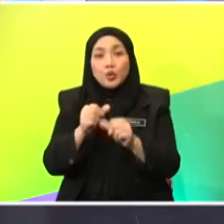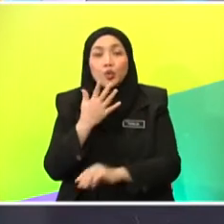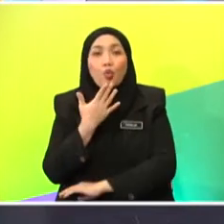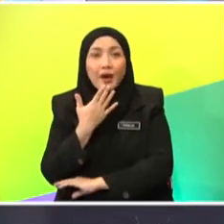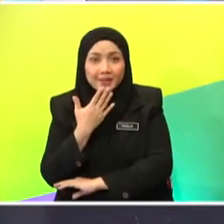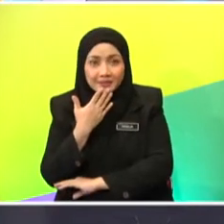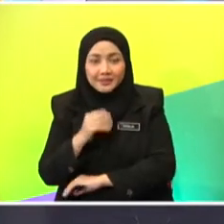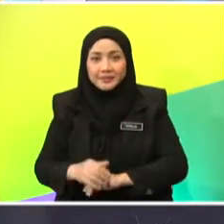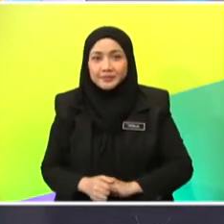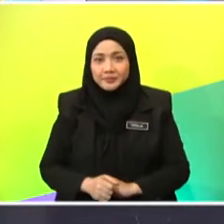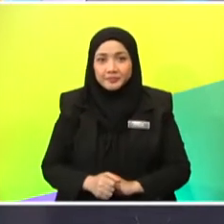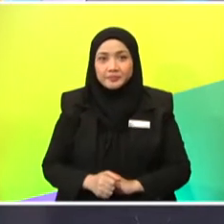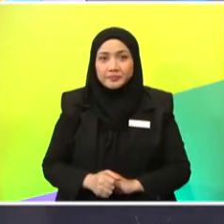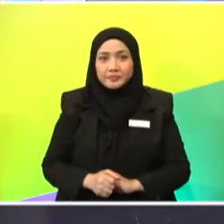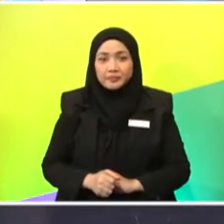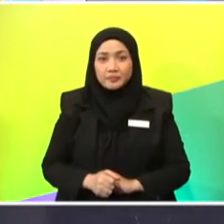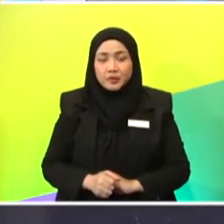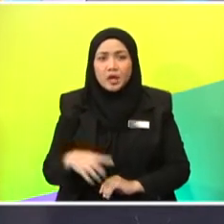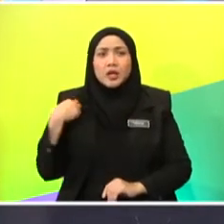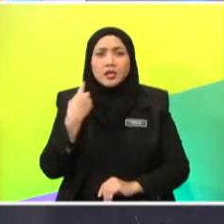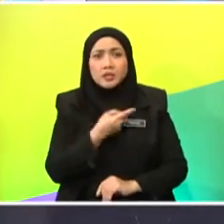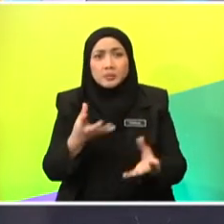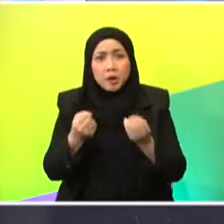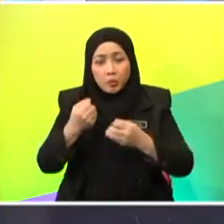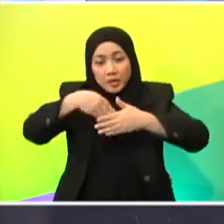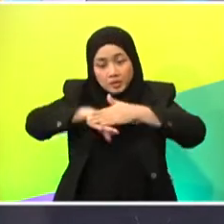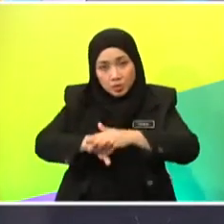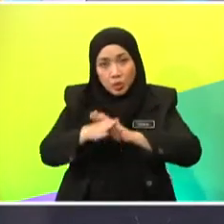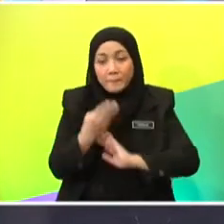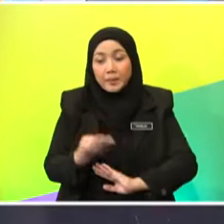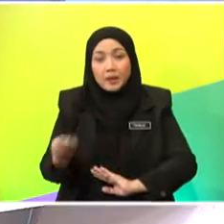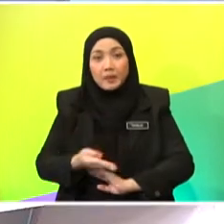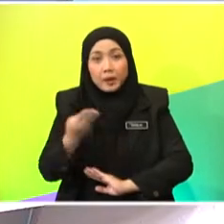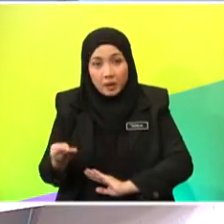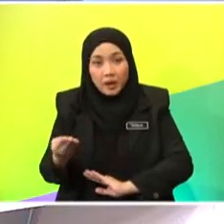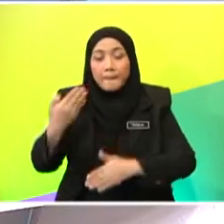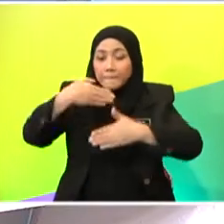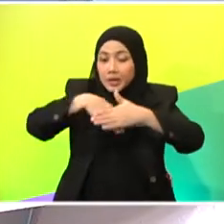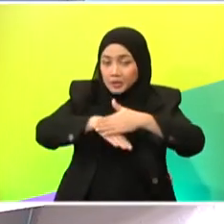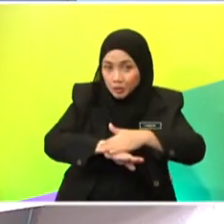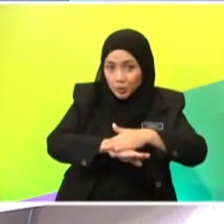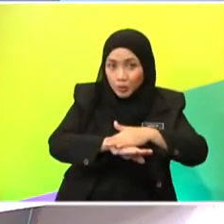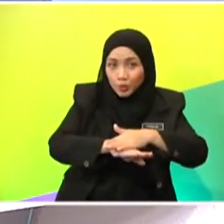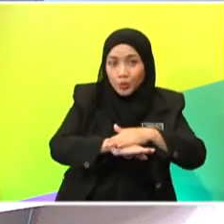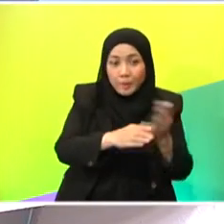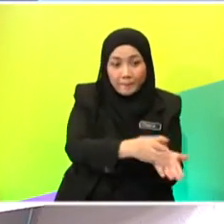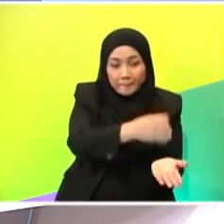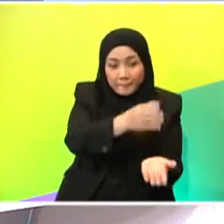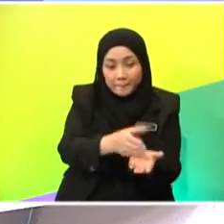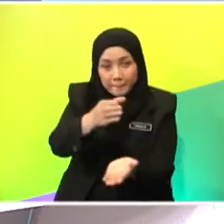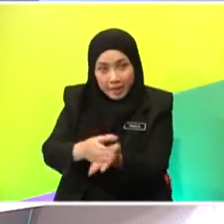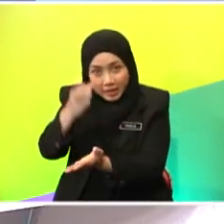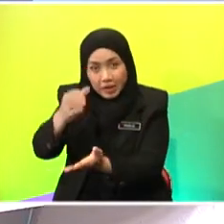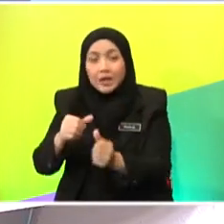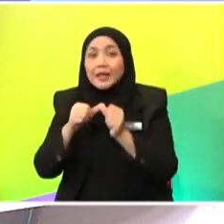kita enak masukkan Balam objek nih benda yang ada di dalam kotak ini menyiku one Yesaya